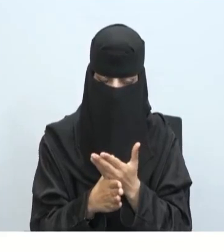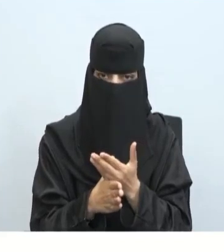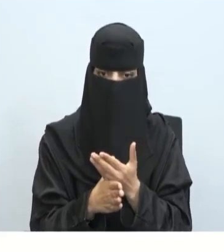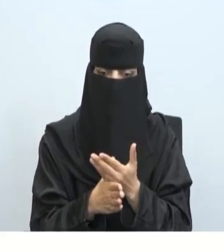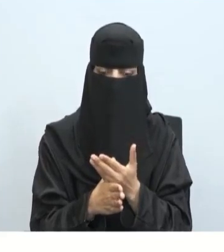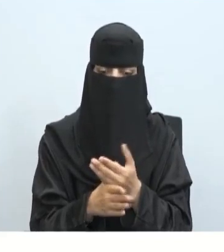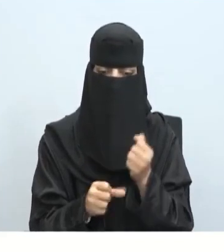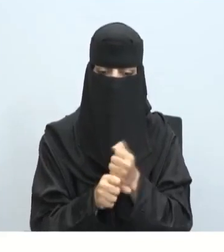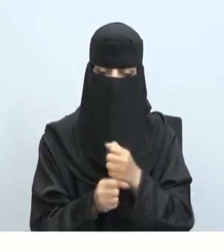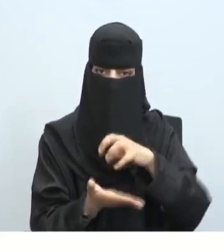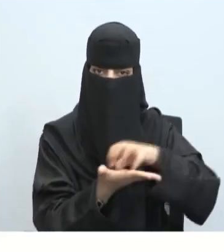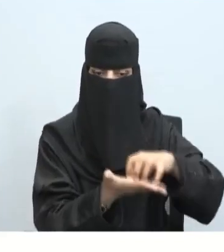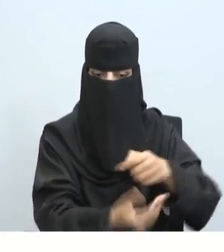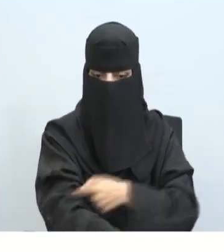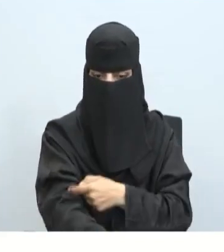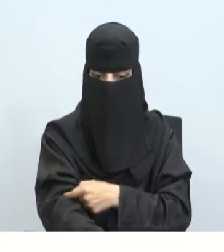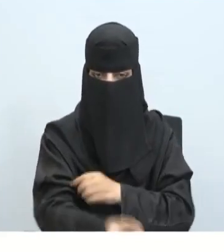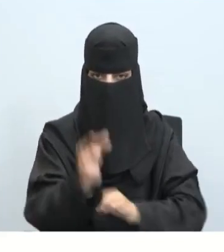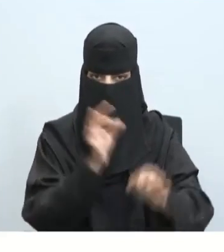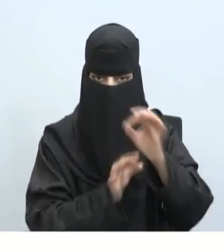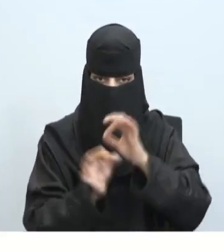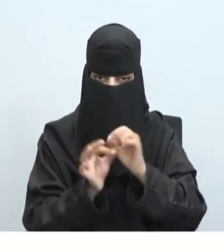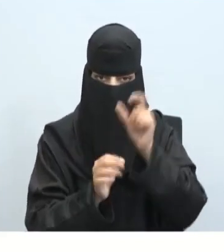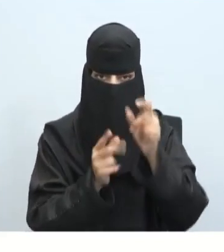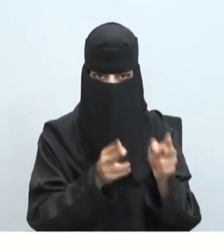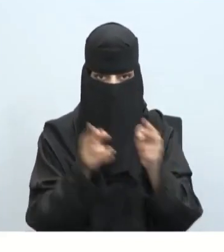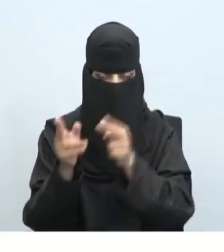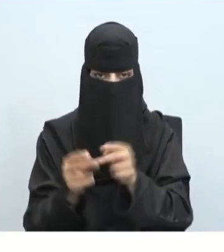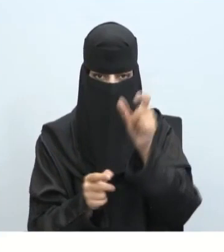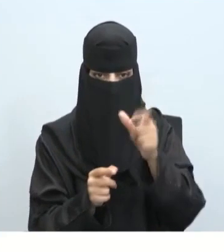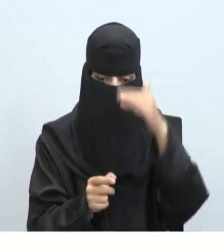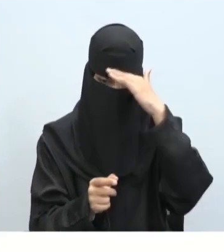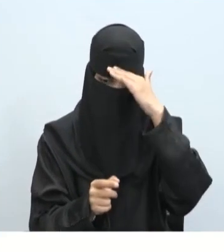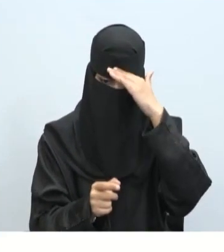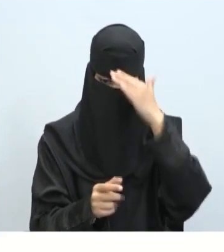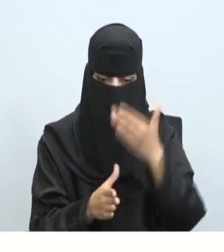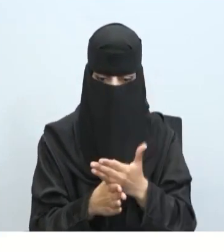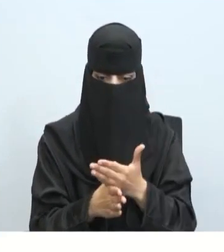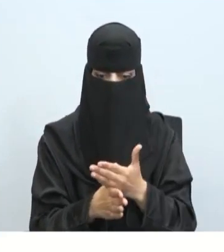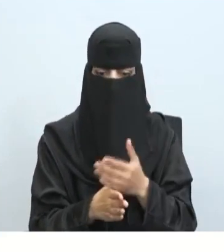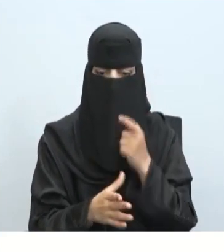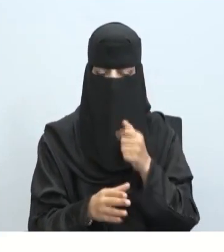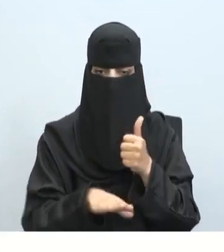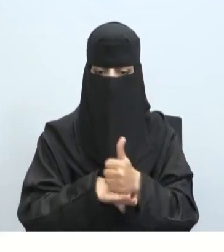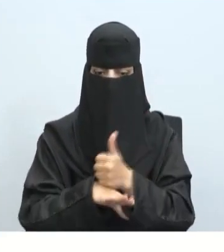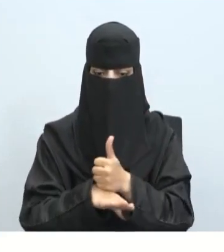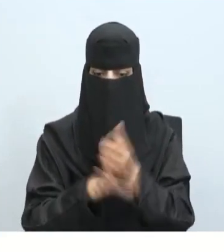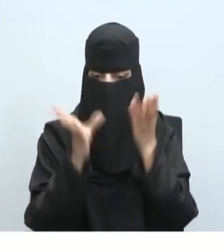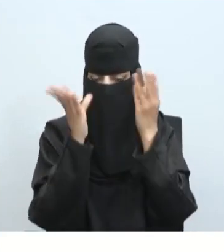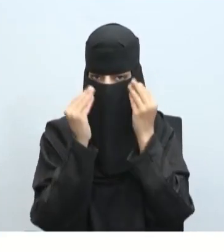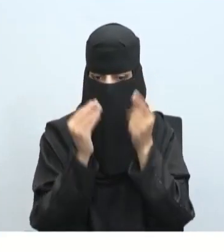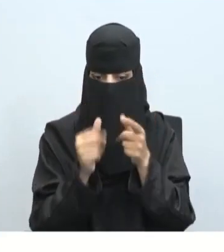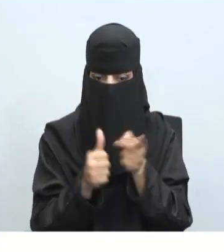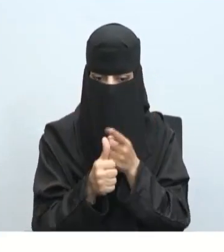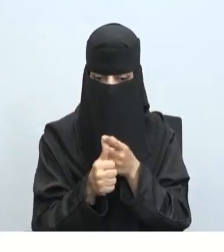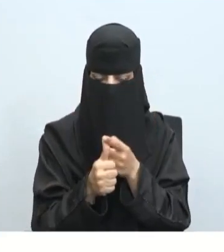انشاوا المستشفيات لمعالجه المرضى اما علم الصيدله فقد اسس المسلمون هذا العلم